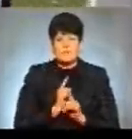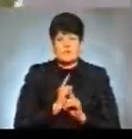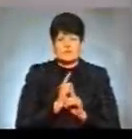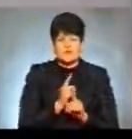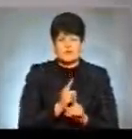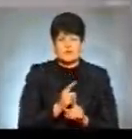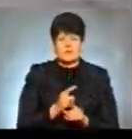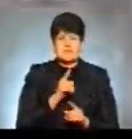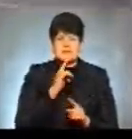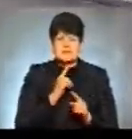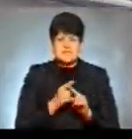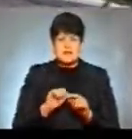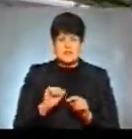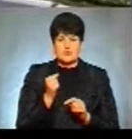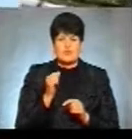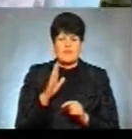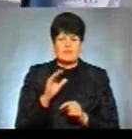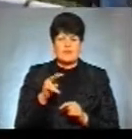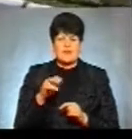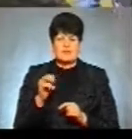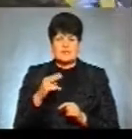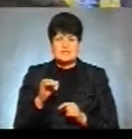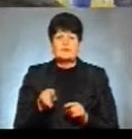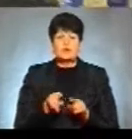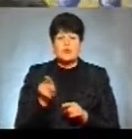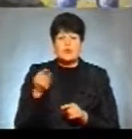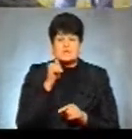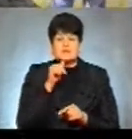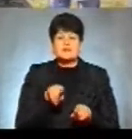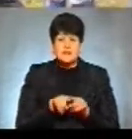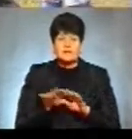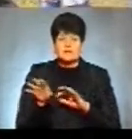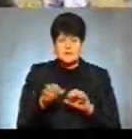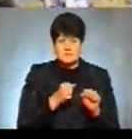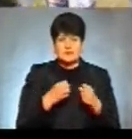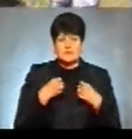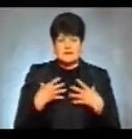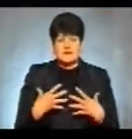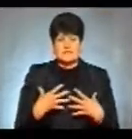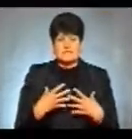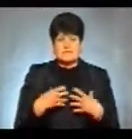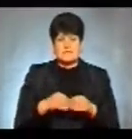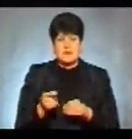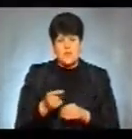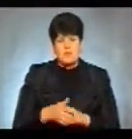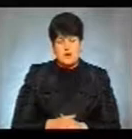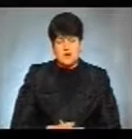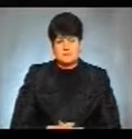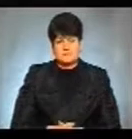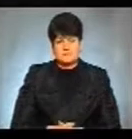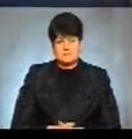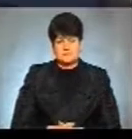сестра Христина та друг Владислав Семенець, якого завтра також планує забрати на свята сім'я тернополян. Папа,